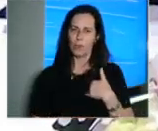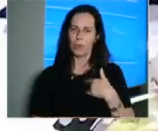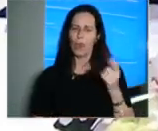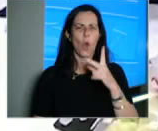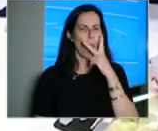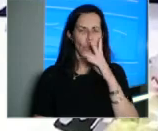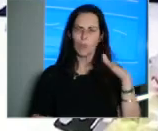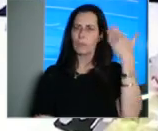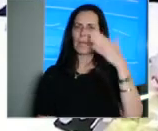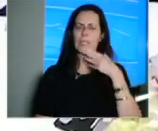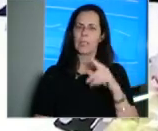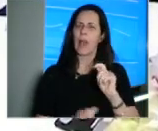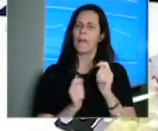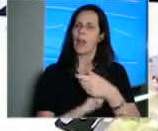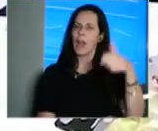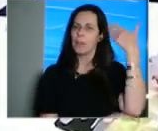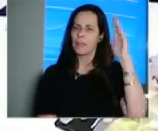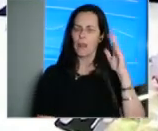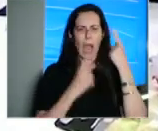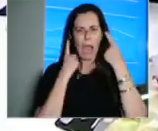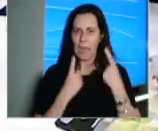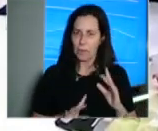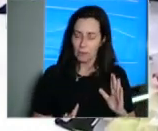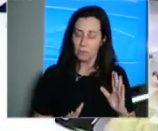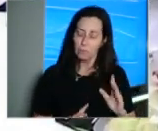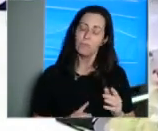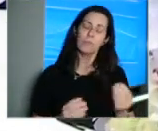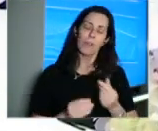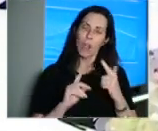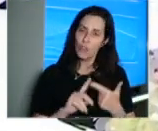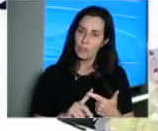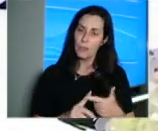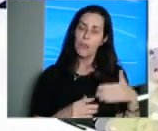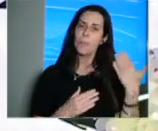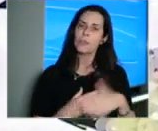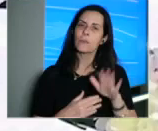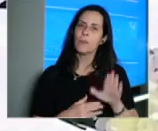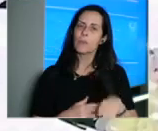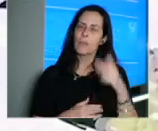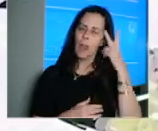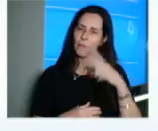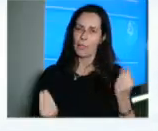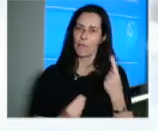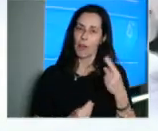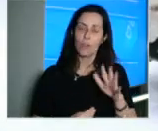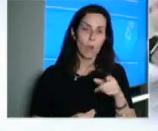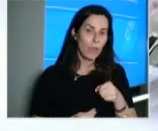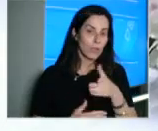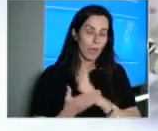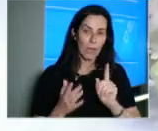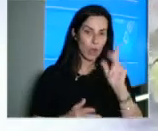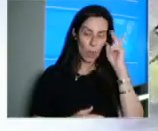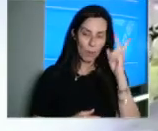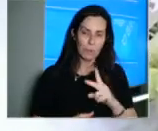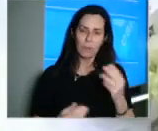ולא ראינו שמדינת ישראל נהפכה למדינה חרדית. זה אחד. שתיים, בסוף גם צריכים להפנים דבר אחד, שאולי יש כאלה שלא